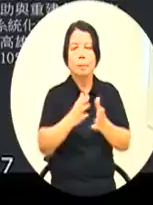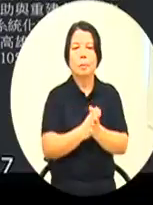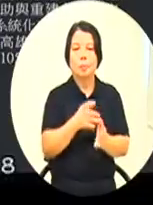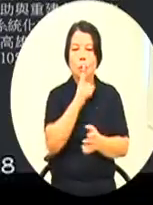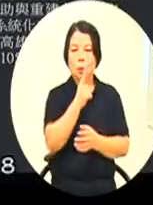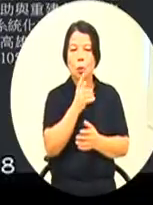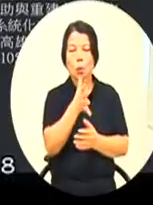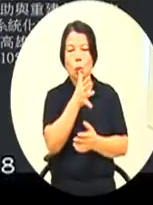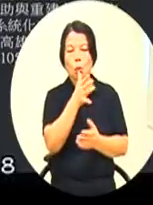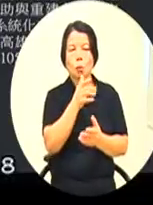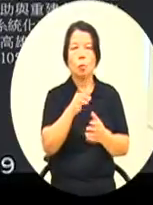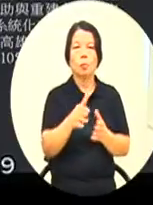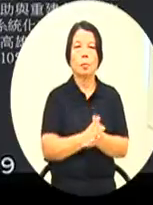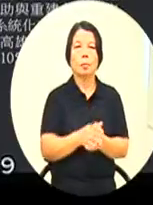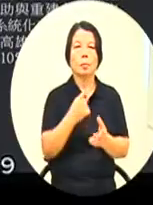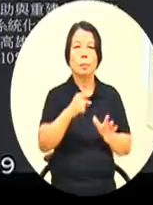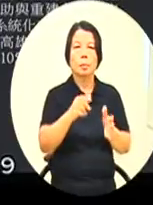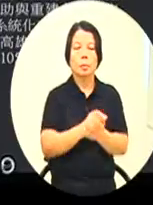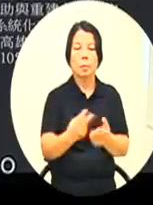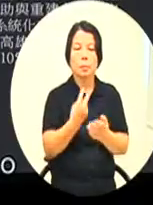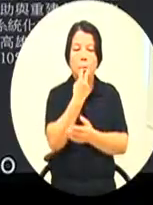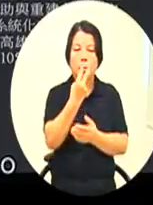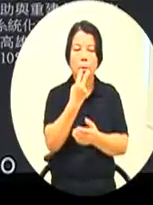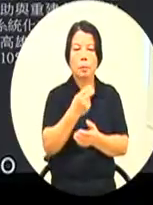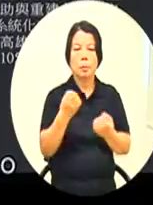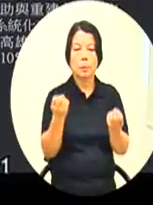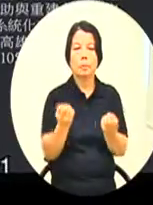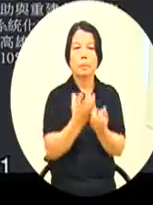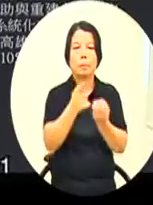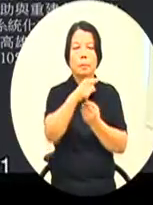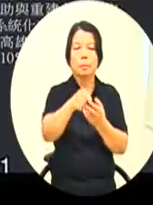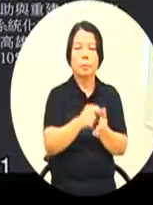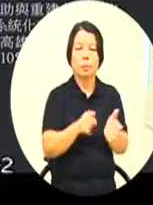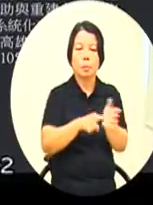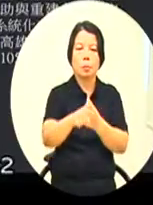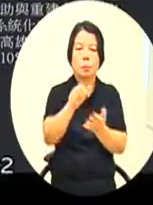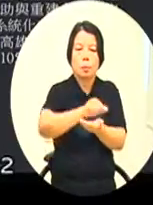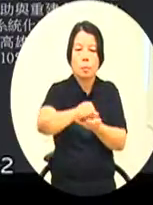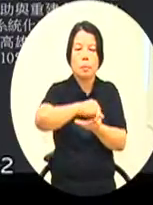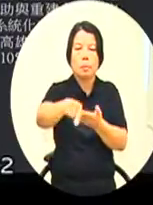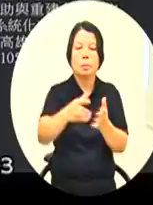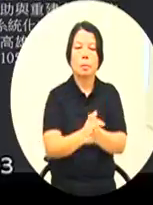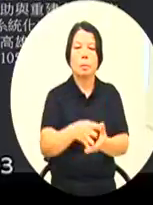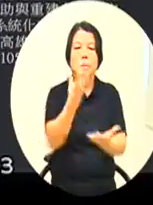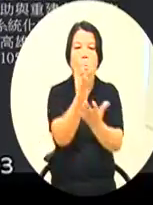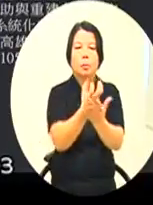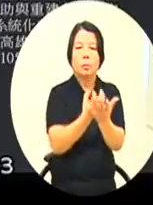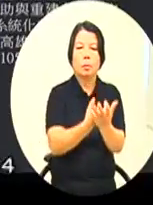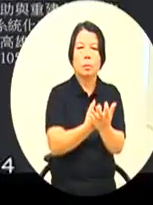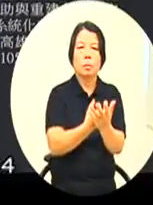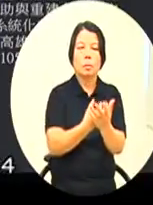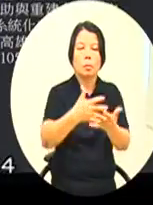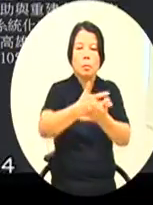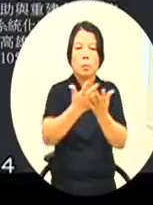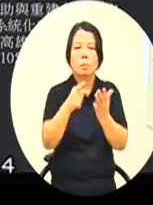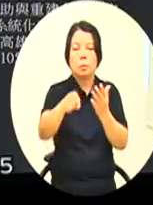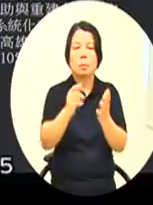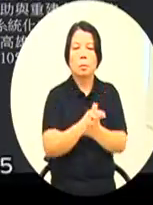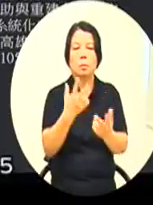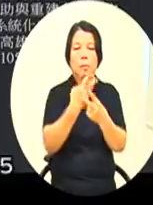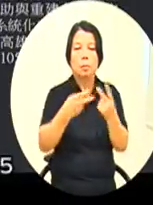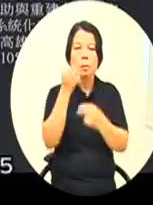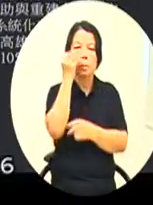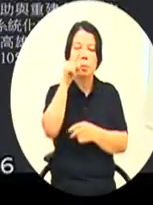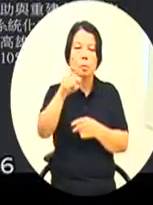主。我们这本气爆专书它比较不一样，我们是以文字图表来比较客观的呈现气